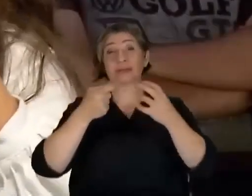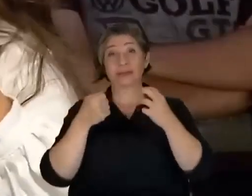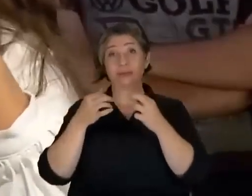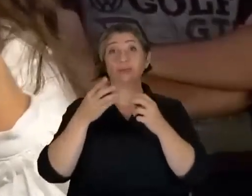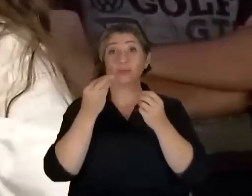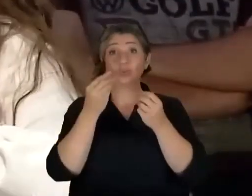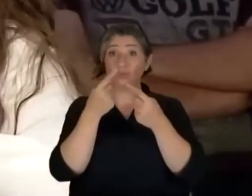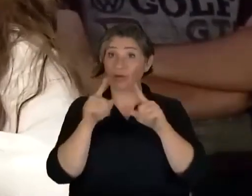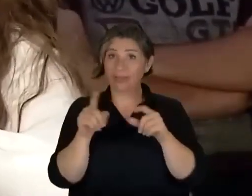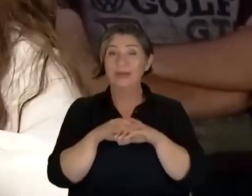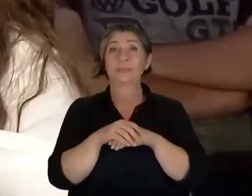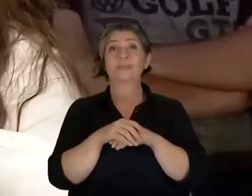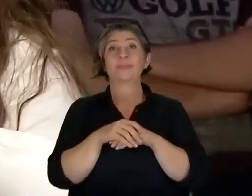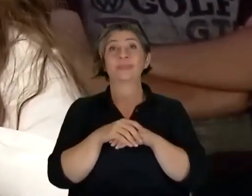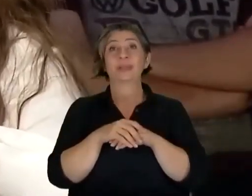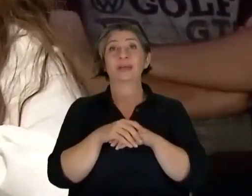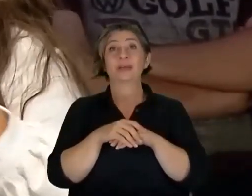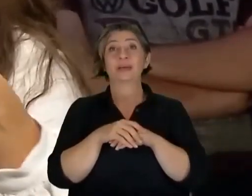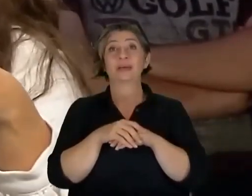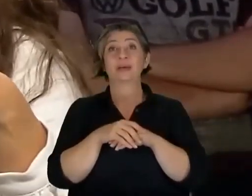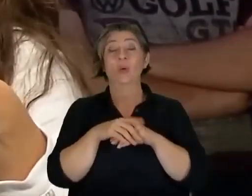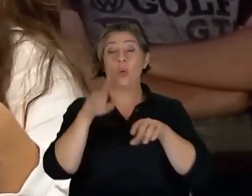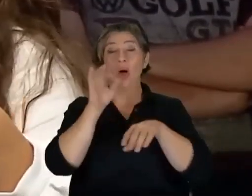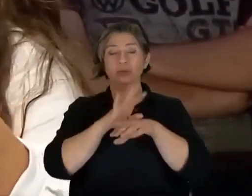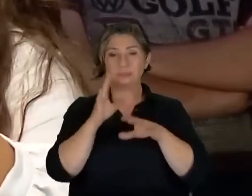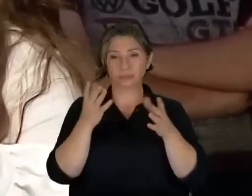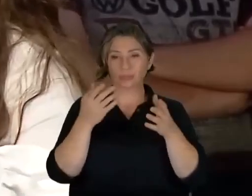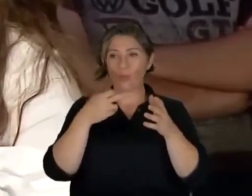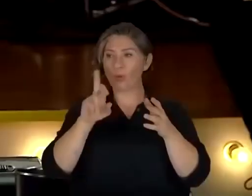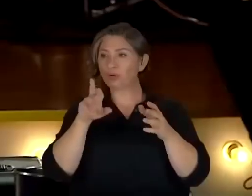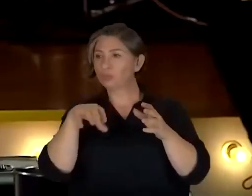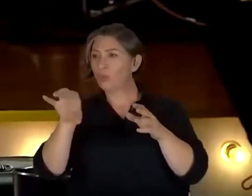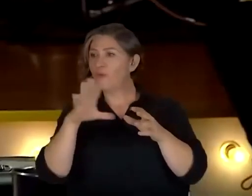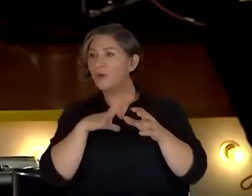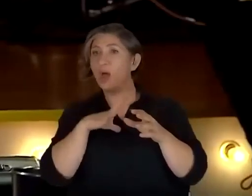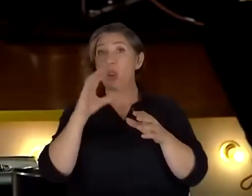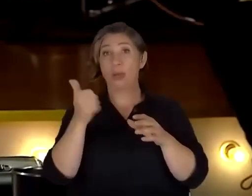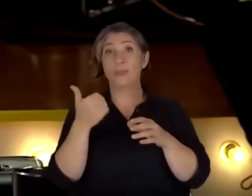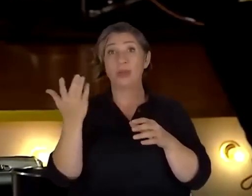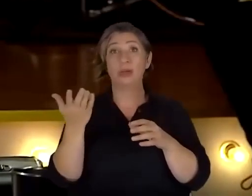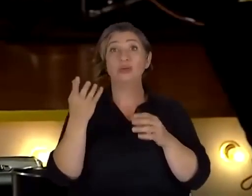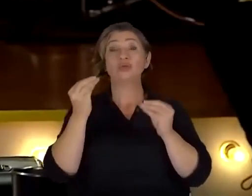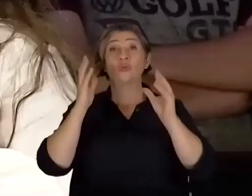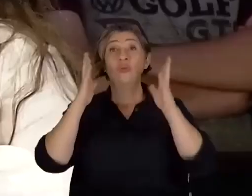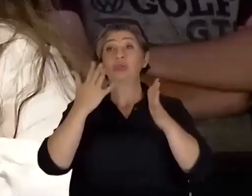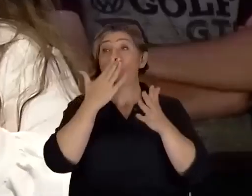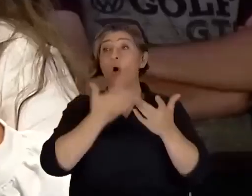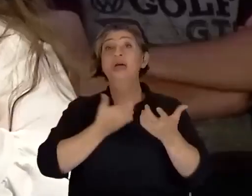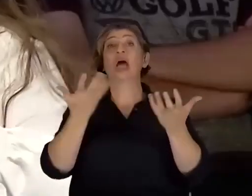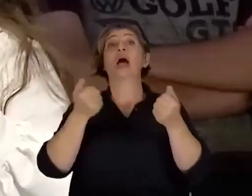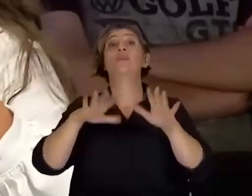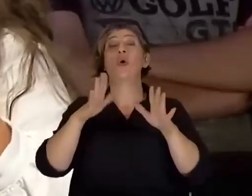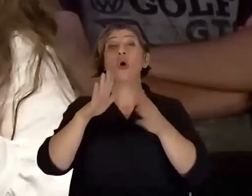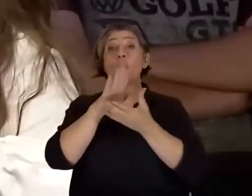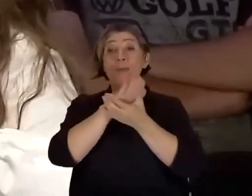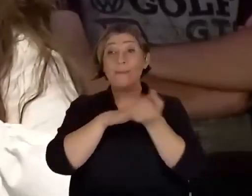olmak diye bir şey var orada yani. Evet. Ve o anda tabii boş kontenjan olması önemli. Çünkü tabii. Hani çok fazla öğrenci alamıyor ve